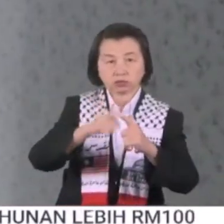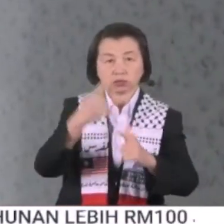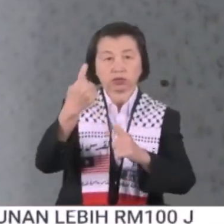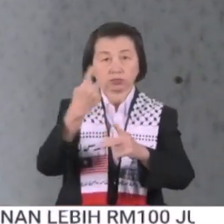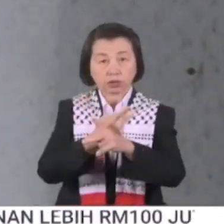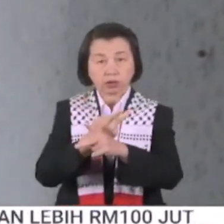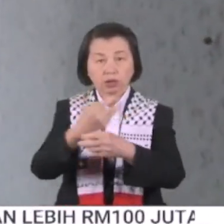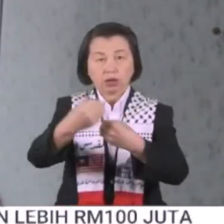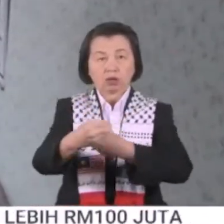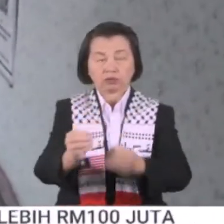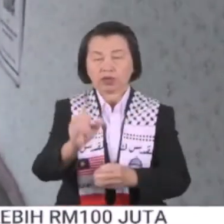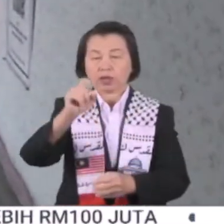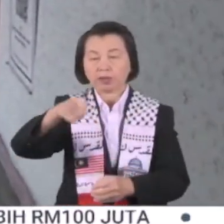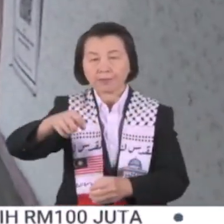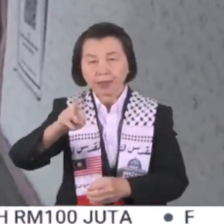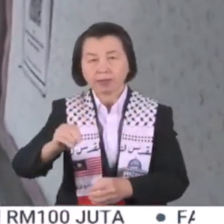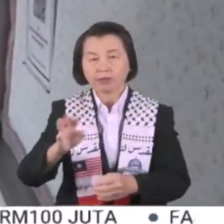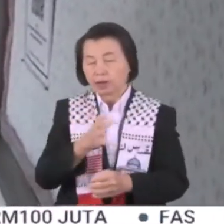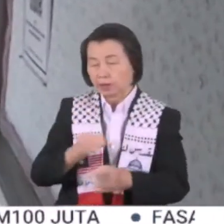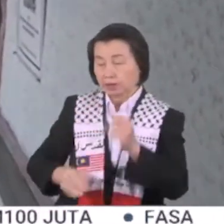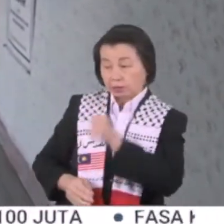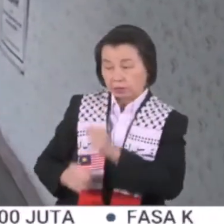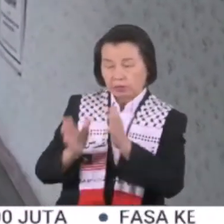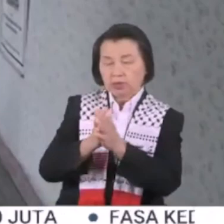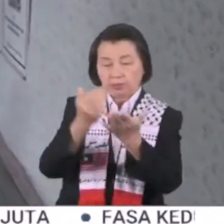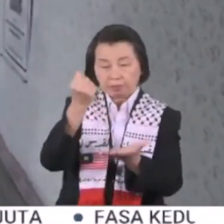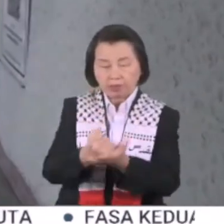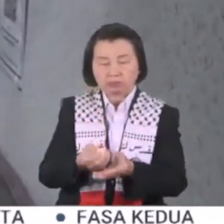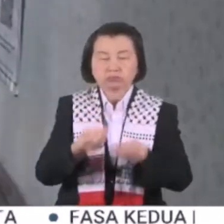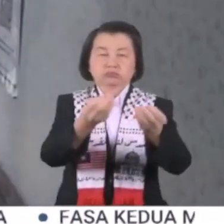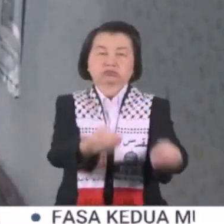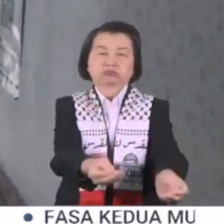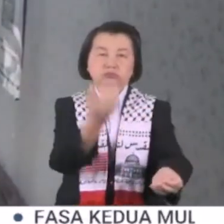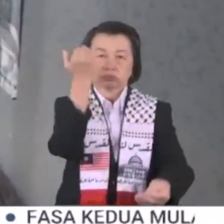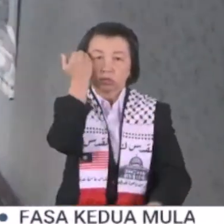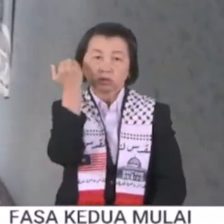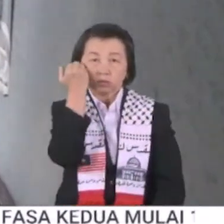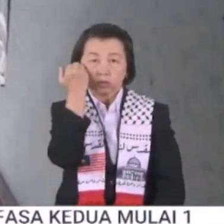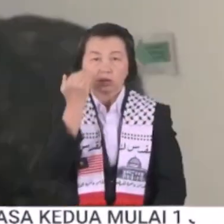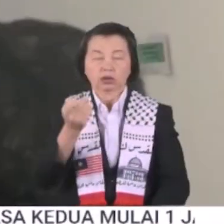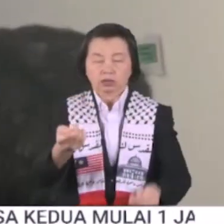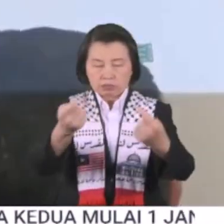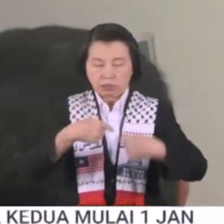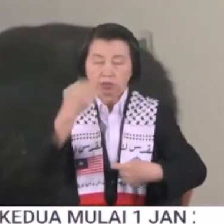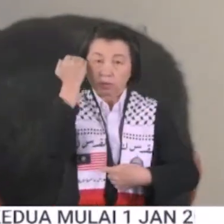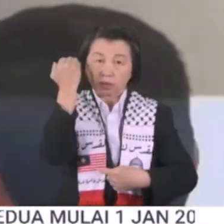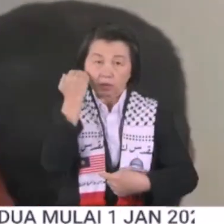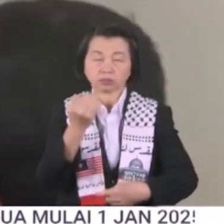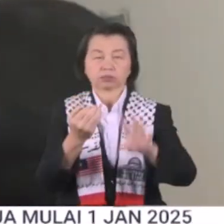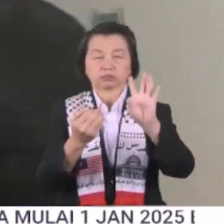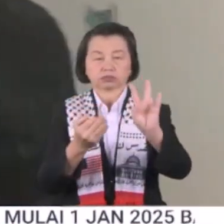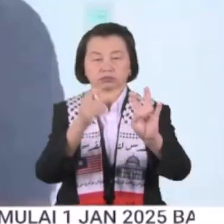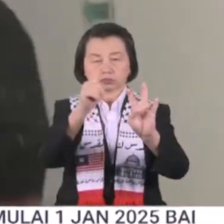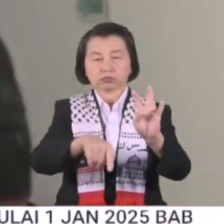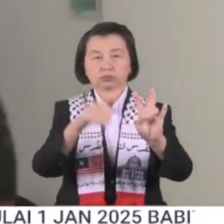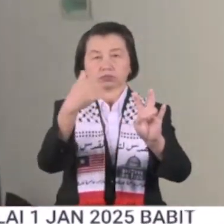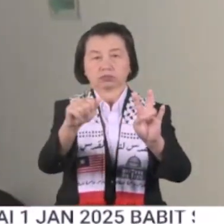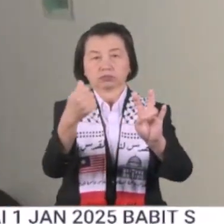Pejabat SPRM dan menyerahkan pasport kepada mahkamah. Sebutan kes seterusnya 7 Oktober depan.